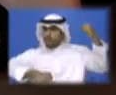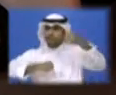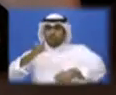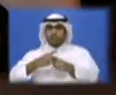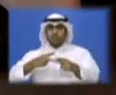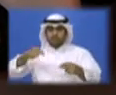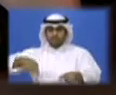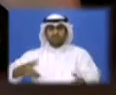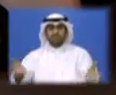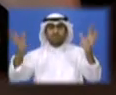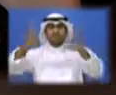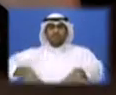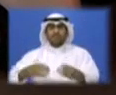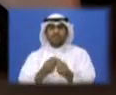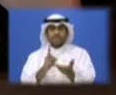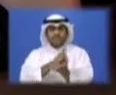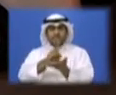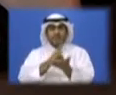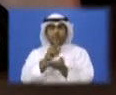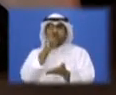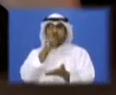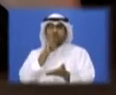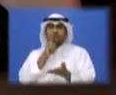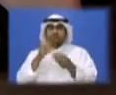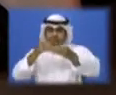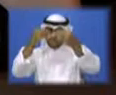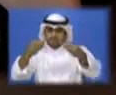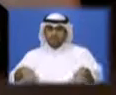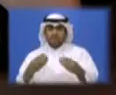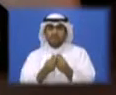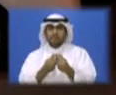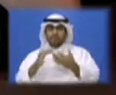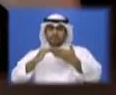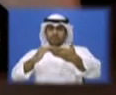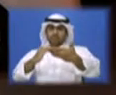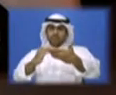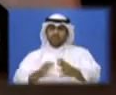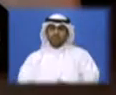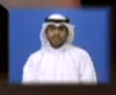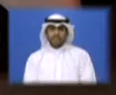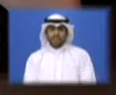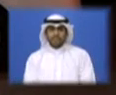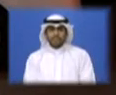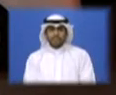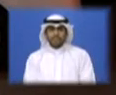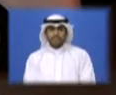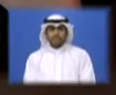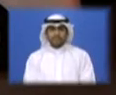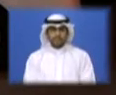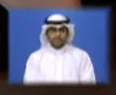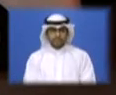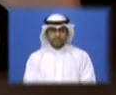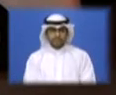مجتمعاتنا، وإيجاد بيئة مناسبة متسامحة بعيدة عن أثار العنف وسلبياته. مروة